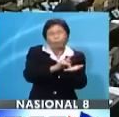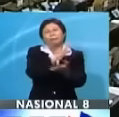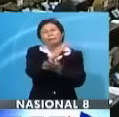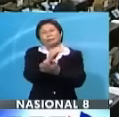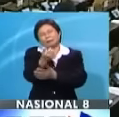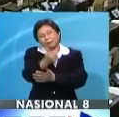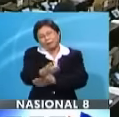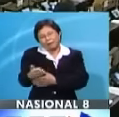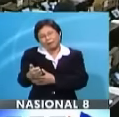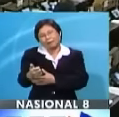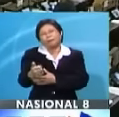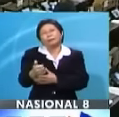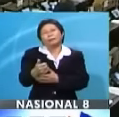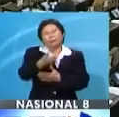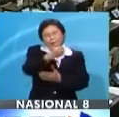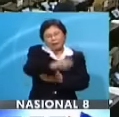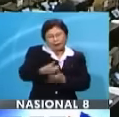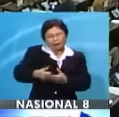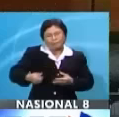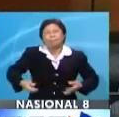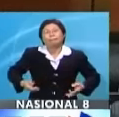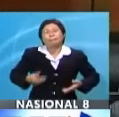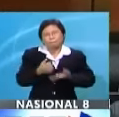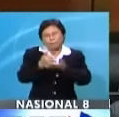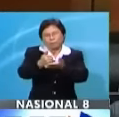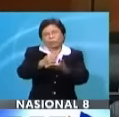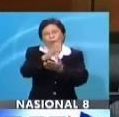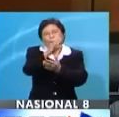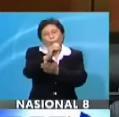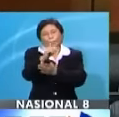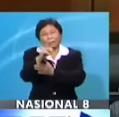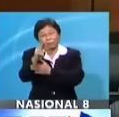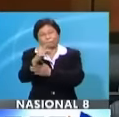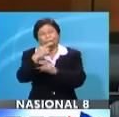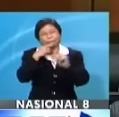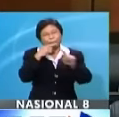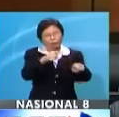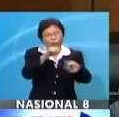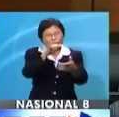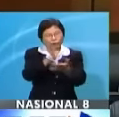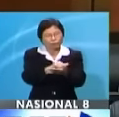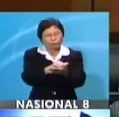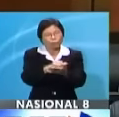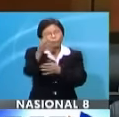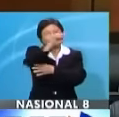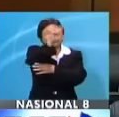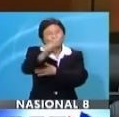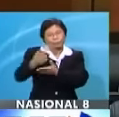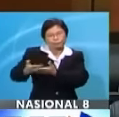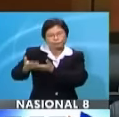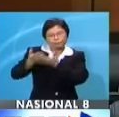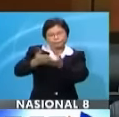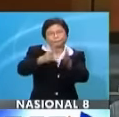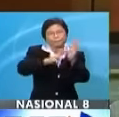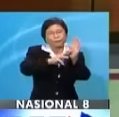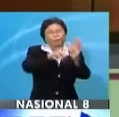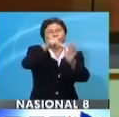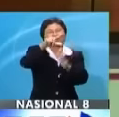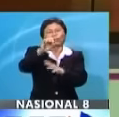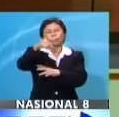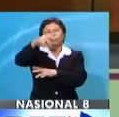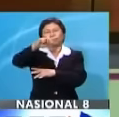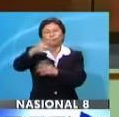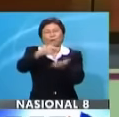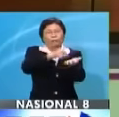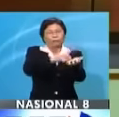serta alat bantuan orang kelainan upaya OKU. Jawapan yang diberikan itu merupakan soalan yang dibangkitkan Wakil Gopeng,